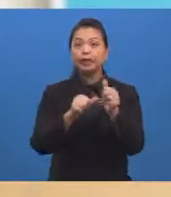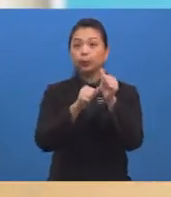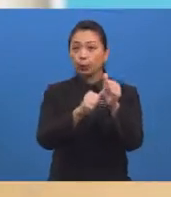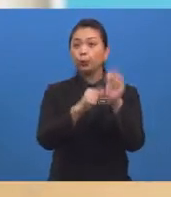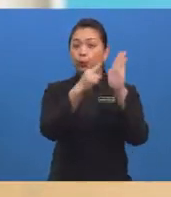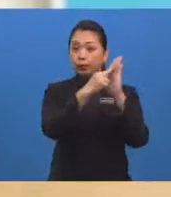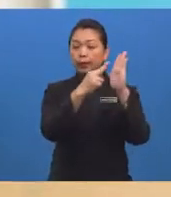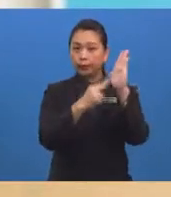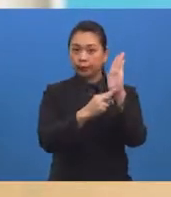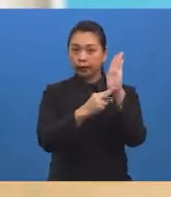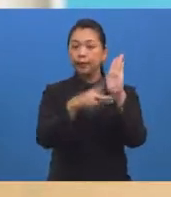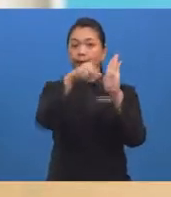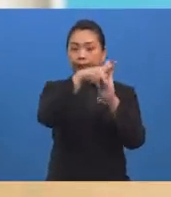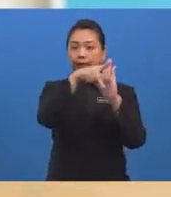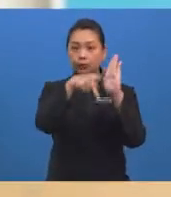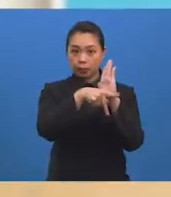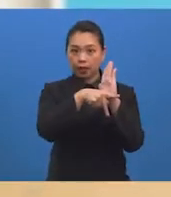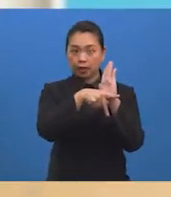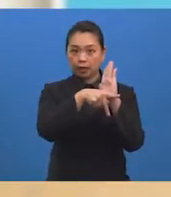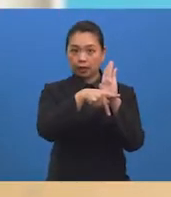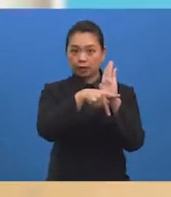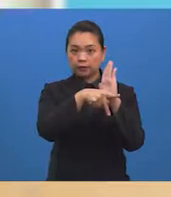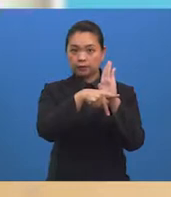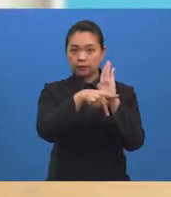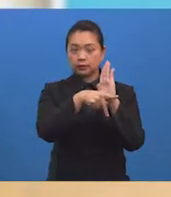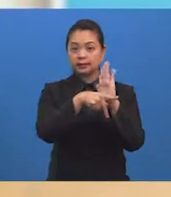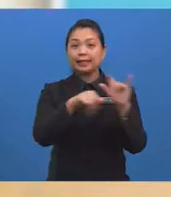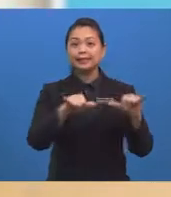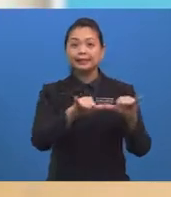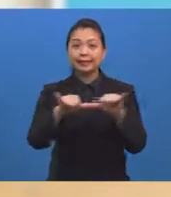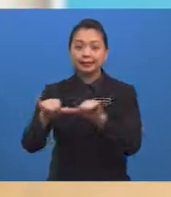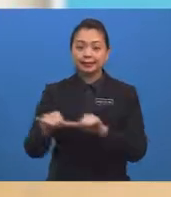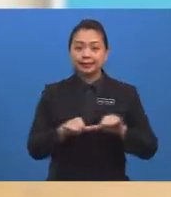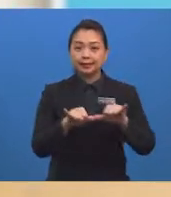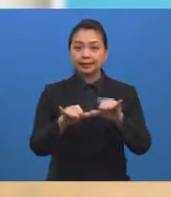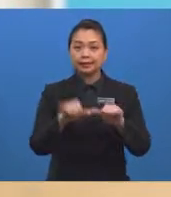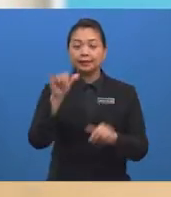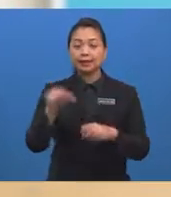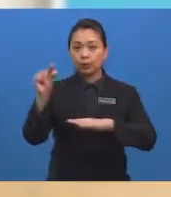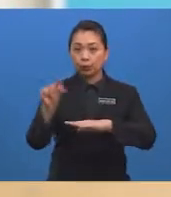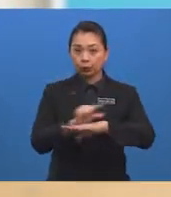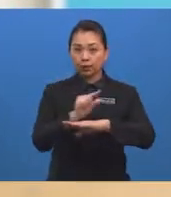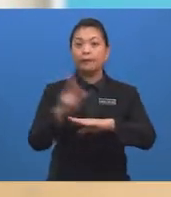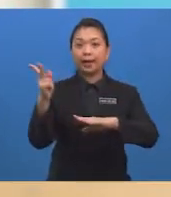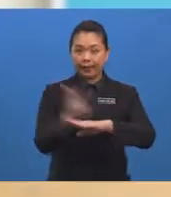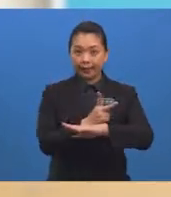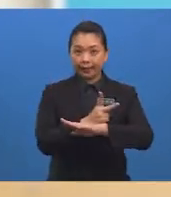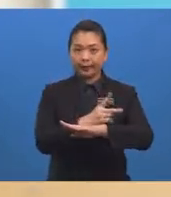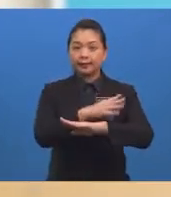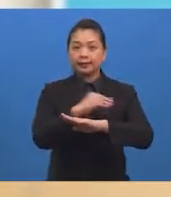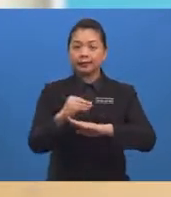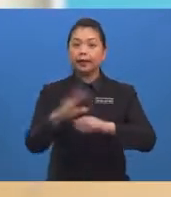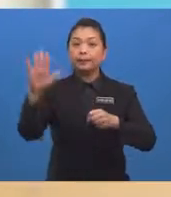undang-undang, peraturan, piawaian yang digunapakai dan